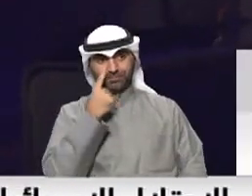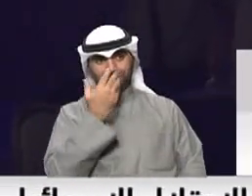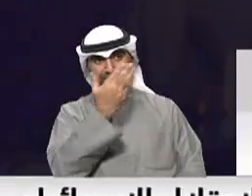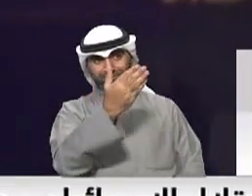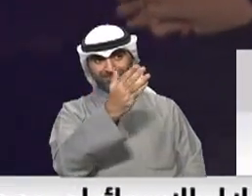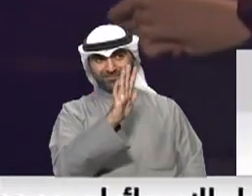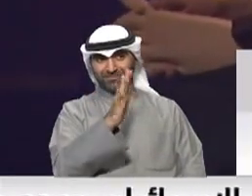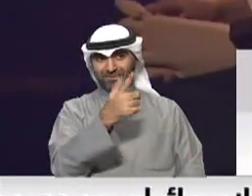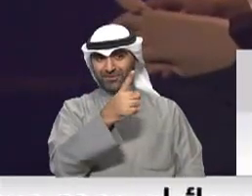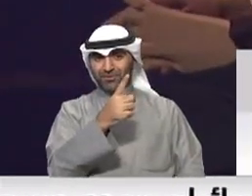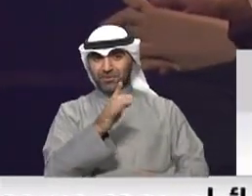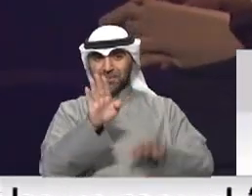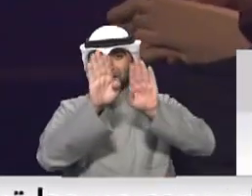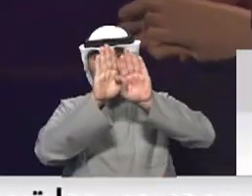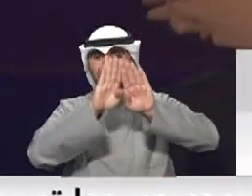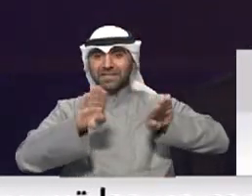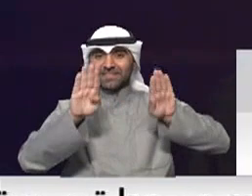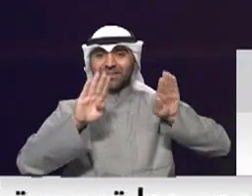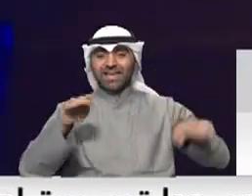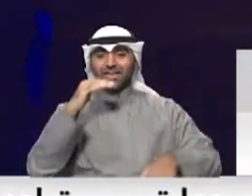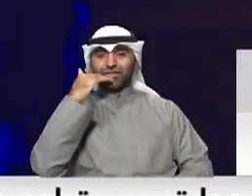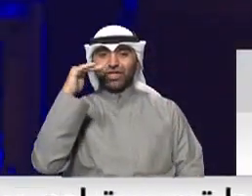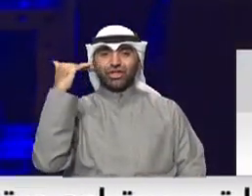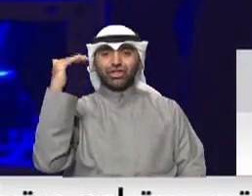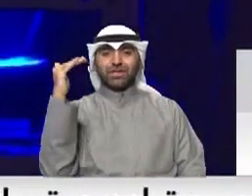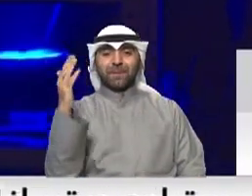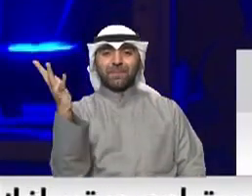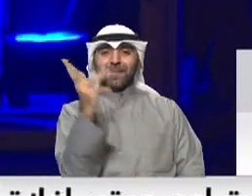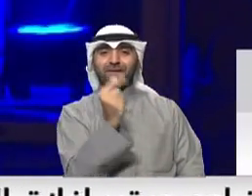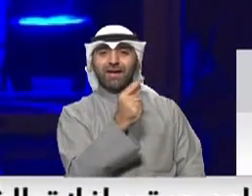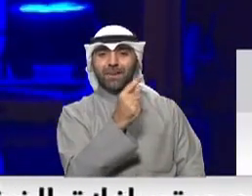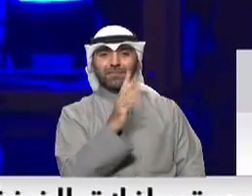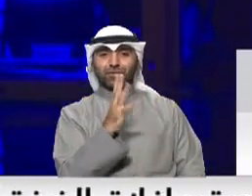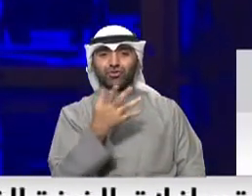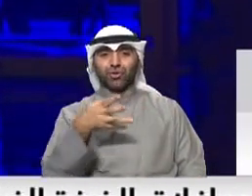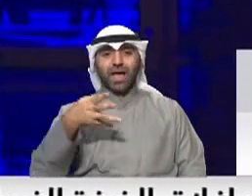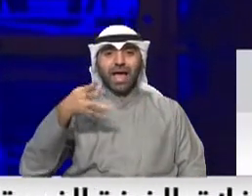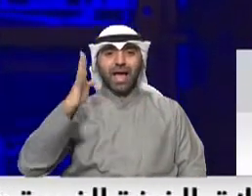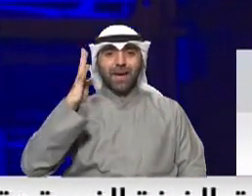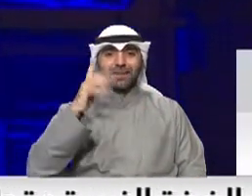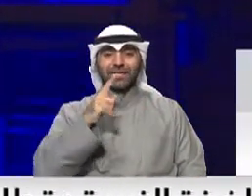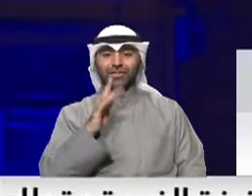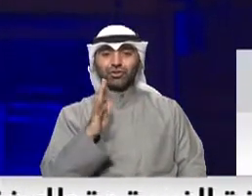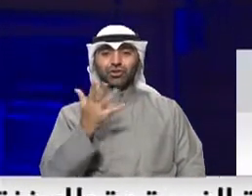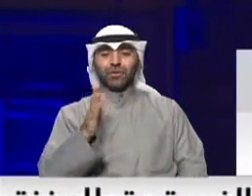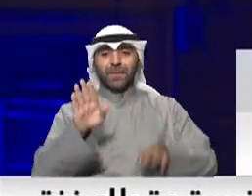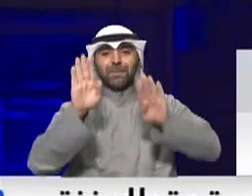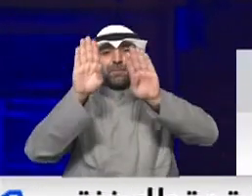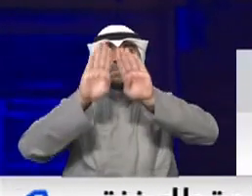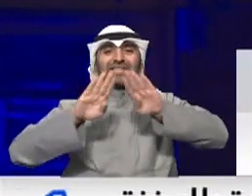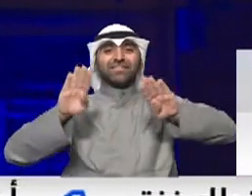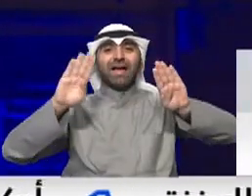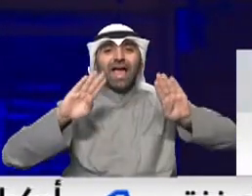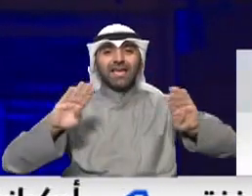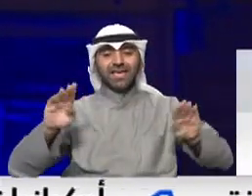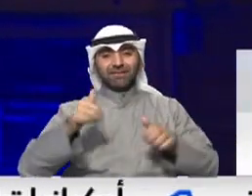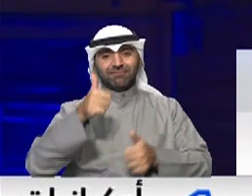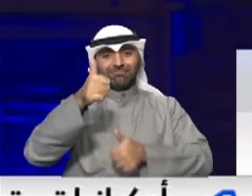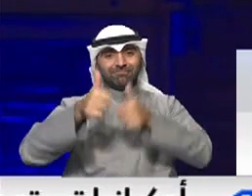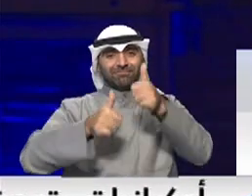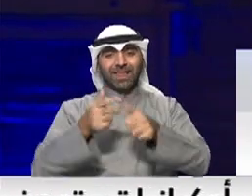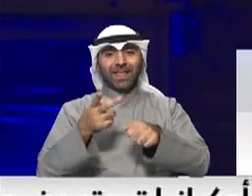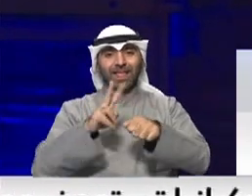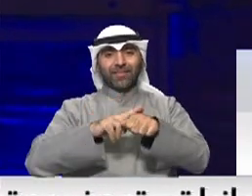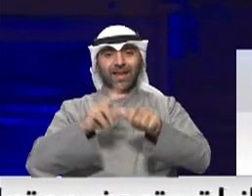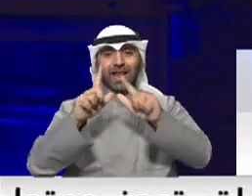هذا المهرجان 5 فرق مسرحية تمت إجازة عروضها من خلال اللجنة الفنية،